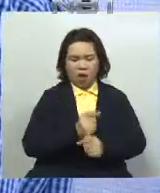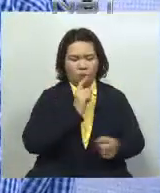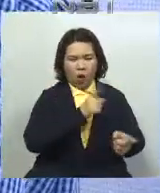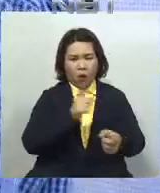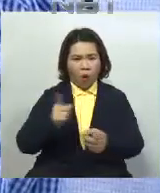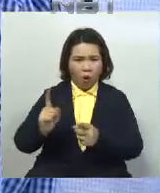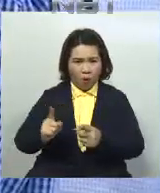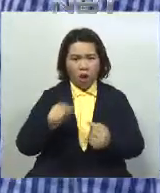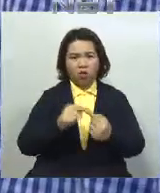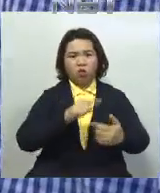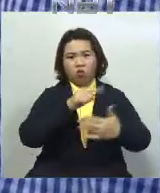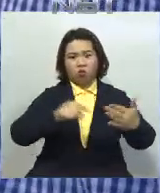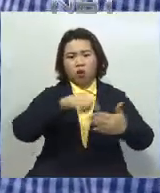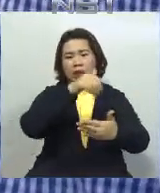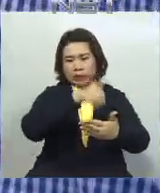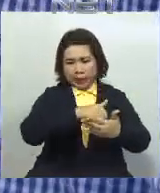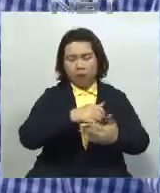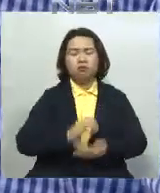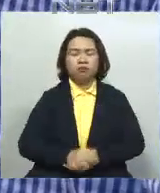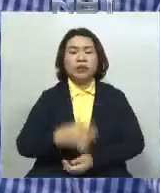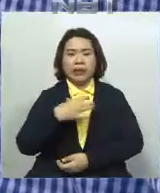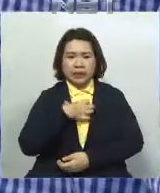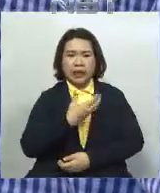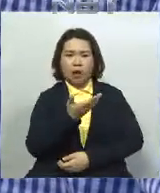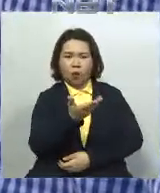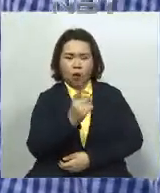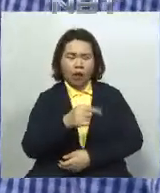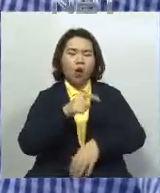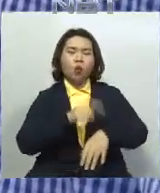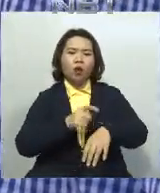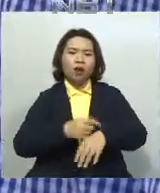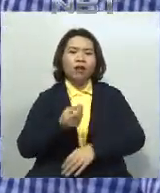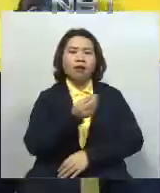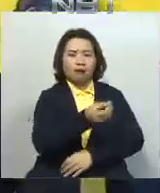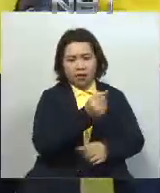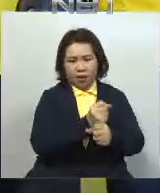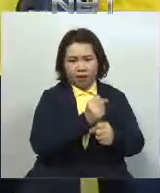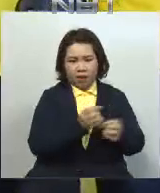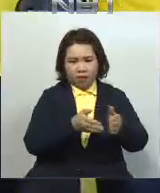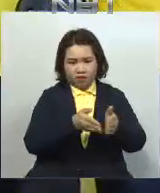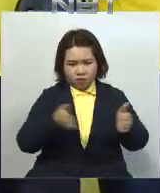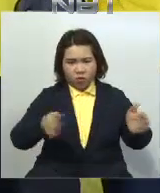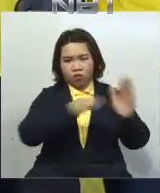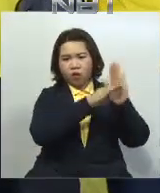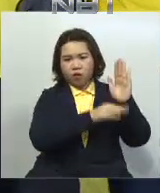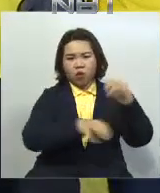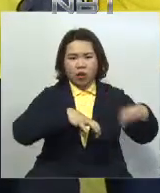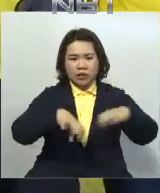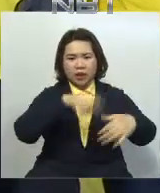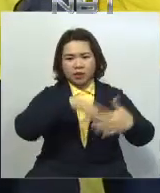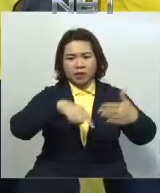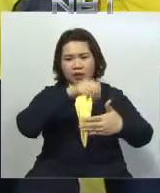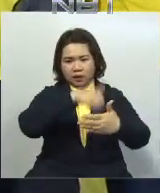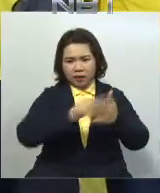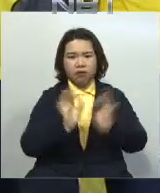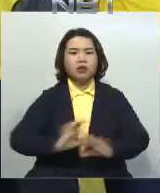ารณ์การทำหน้าที่จัดการเลือกตั้งแล้วก็อยากจะเรียกร้องให้ทุกฝ่ายเนี่ยให้เวลากกต.ทำงานจนเสร็จสิ้นกระบวนการจัดการเลือกตั้งโดยเ